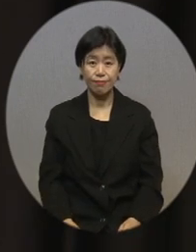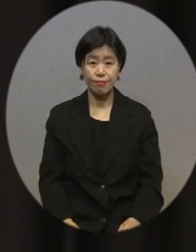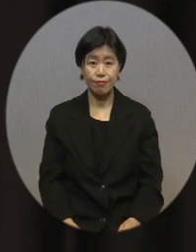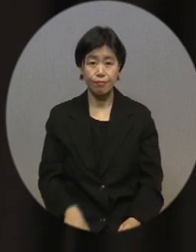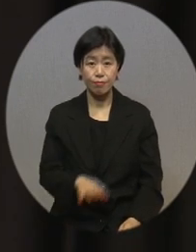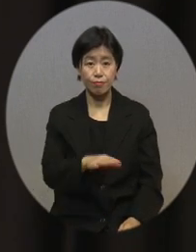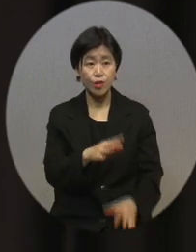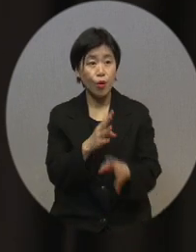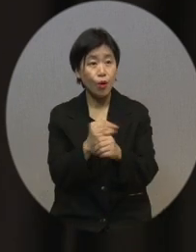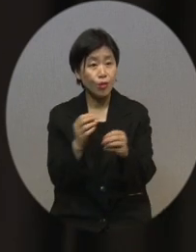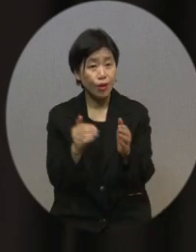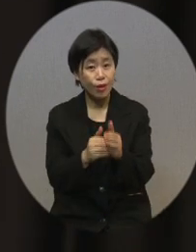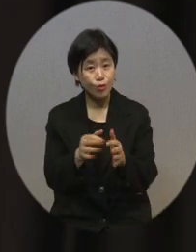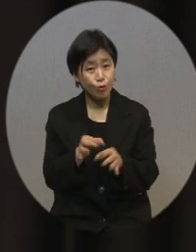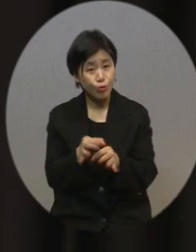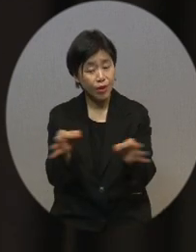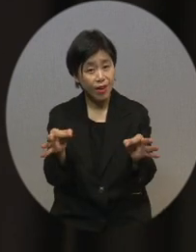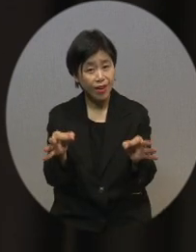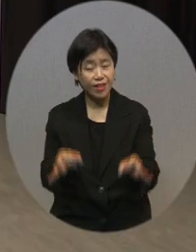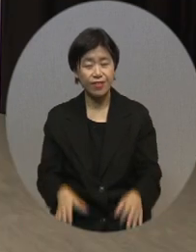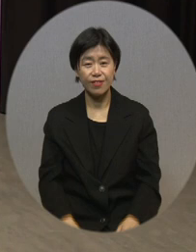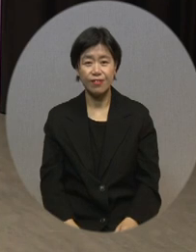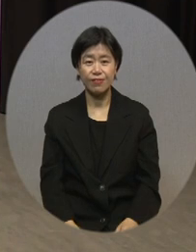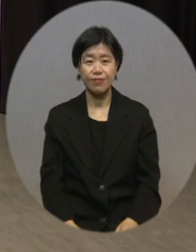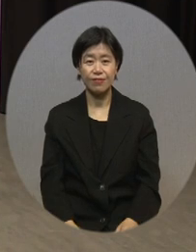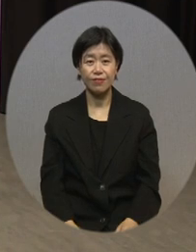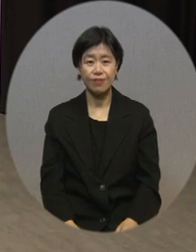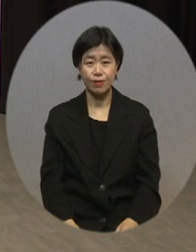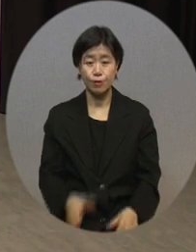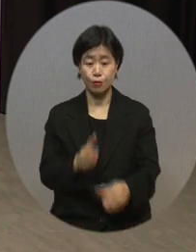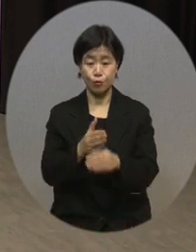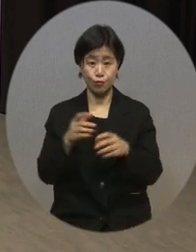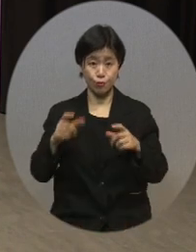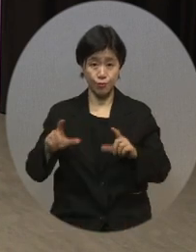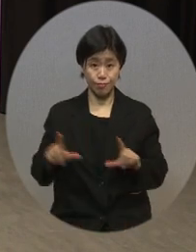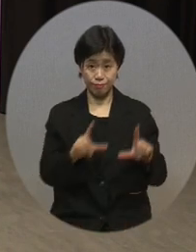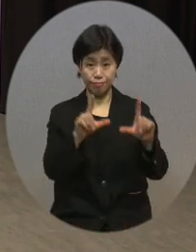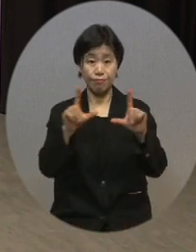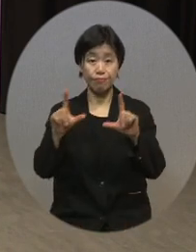언제까지 실시할 예정인지요? 예. 중구의